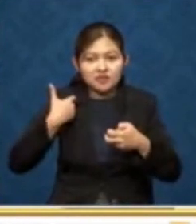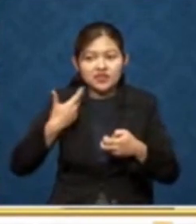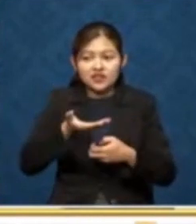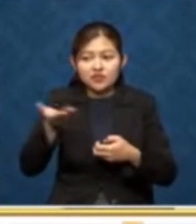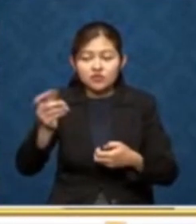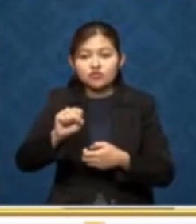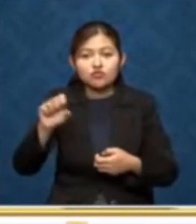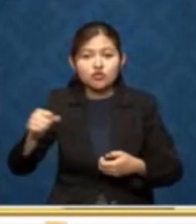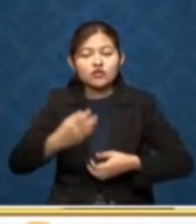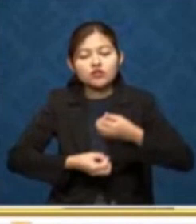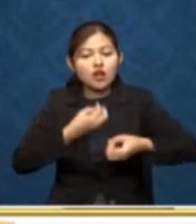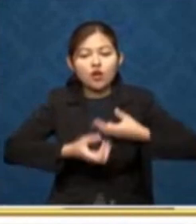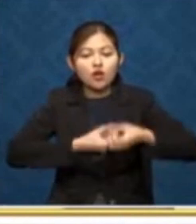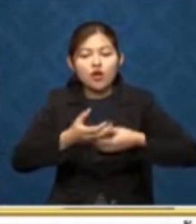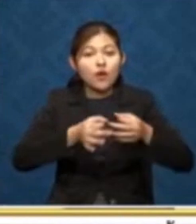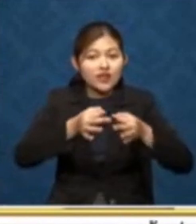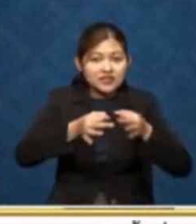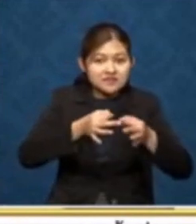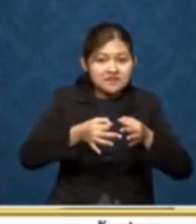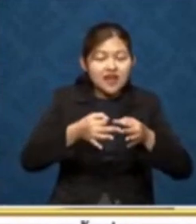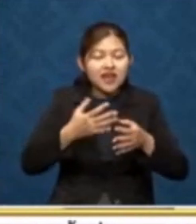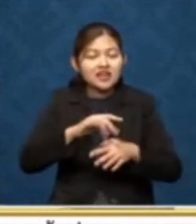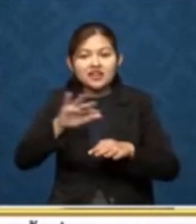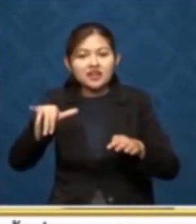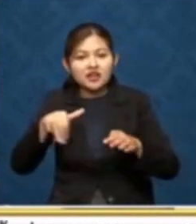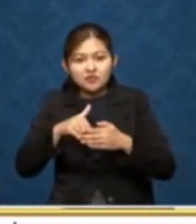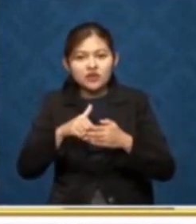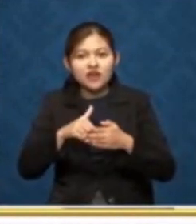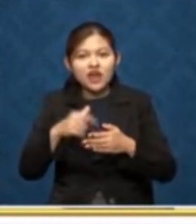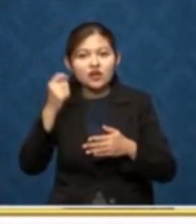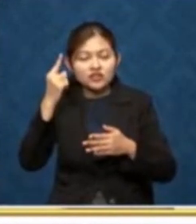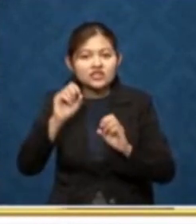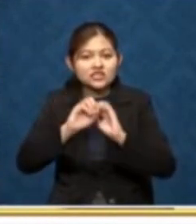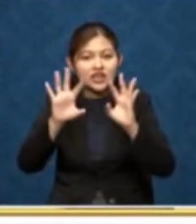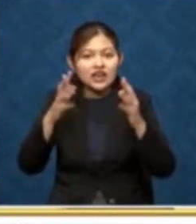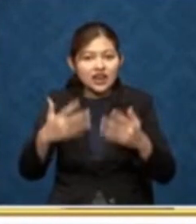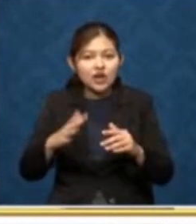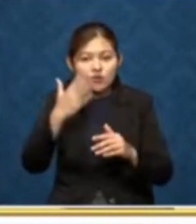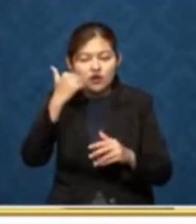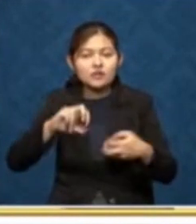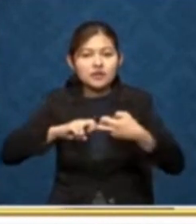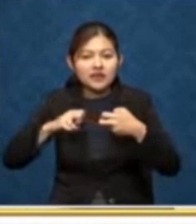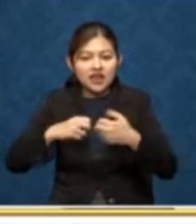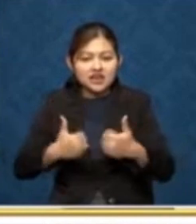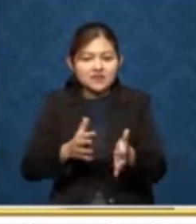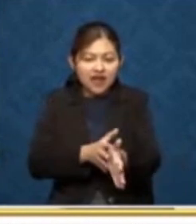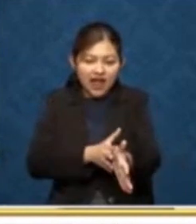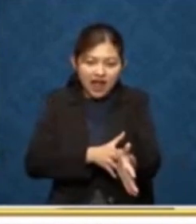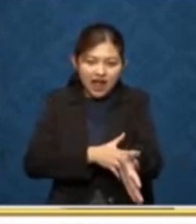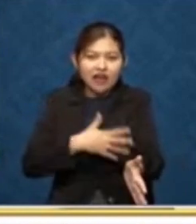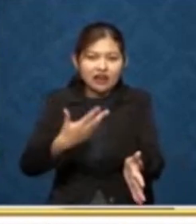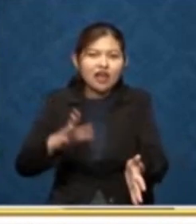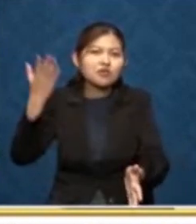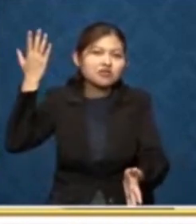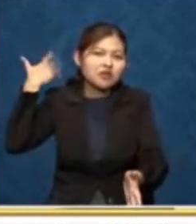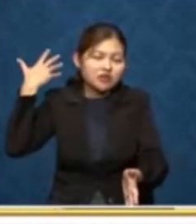างกว้างขวางแล้วนะครับปัญหาเศรษฐกิจที่ย่ำแย่มานานหลายปีส่งผลให้ผู้ประกอบการเองก็